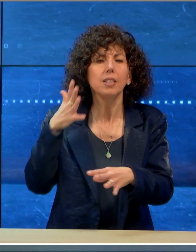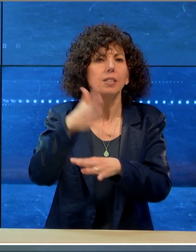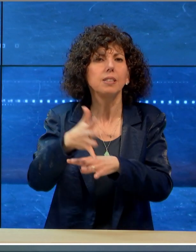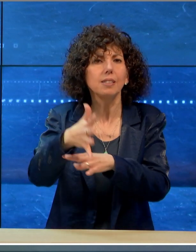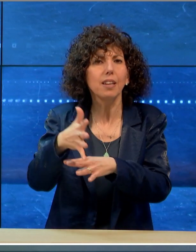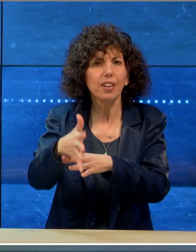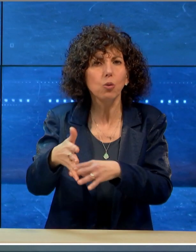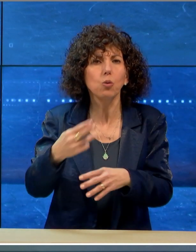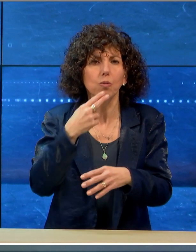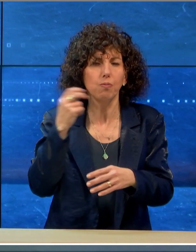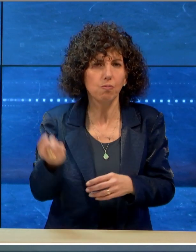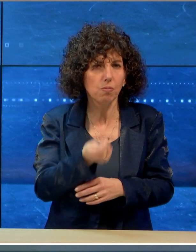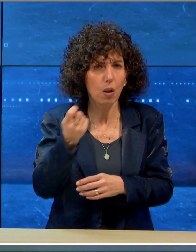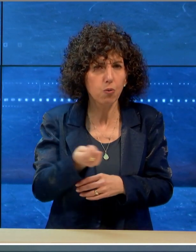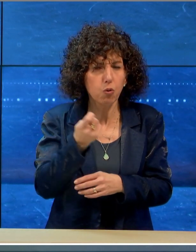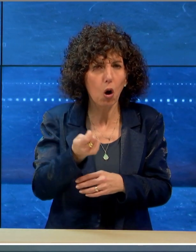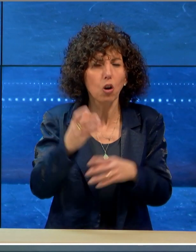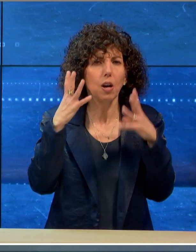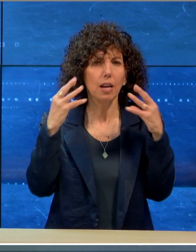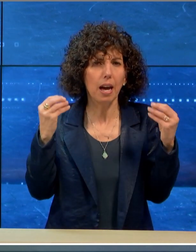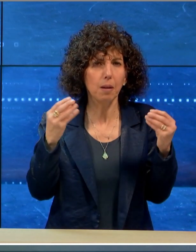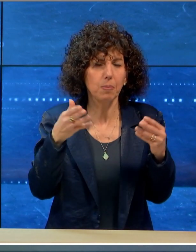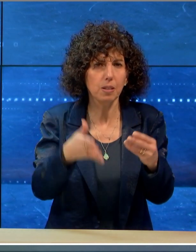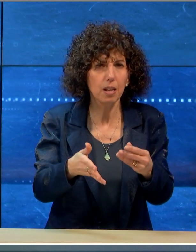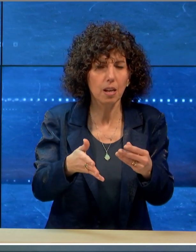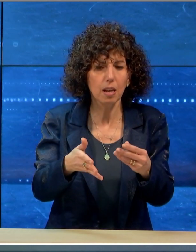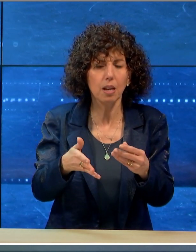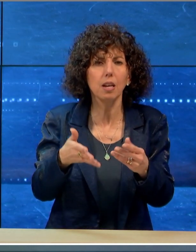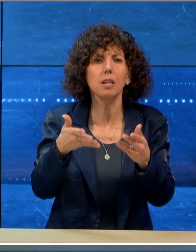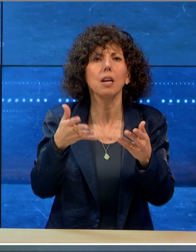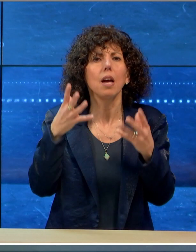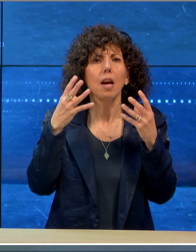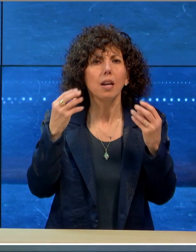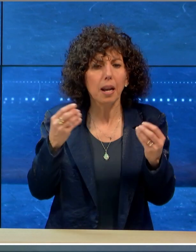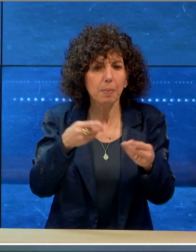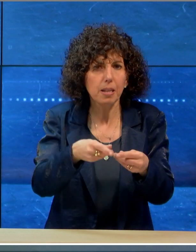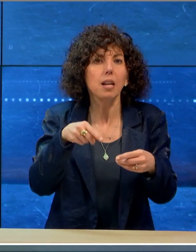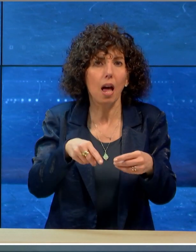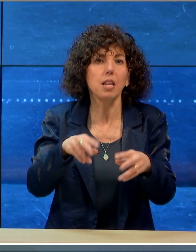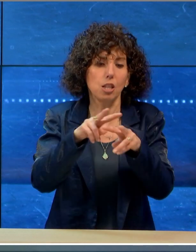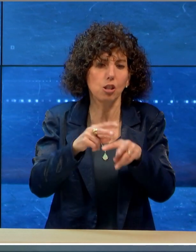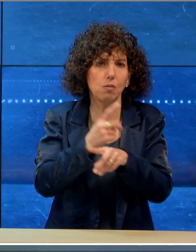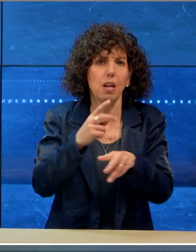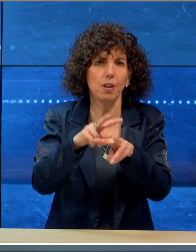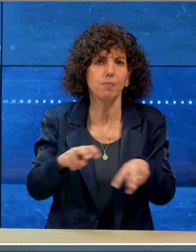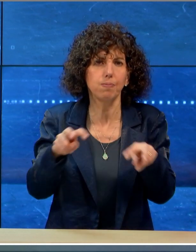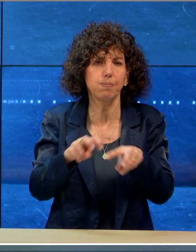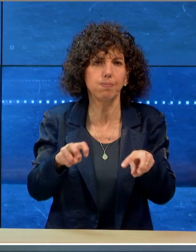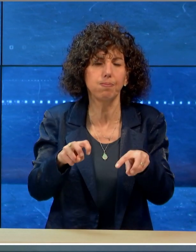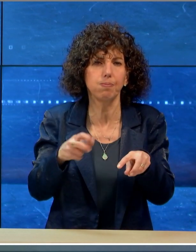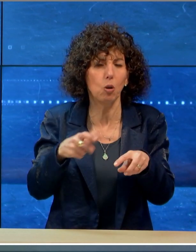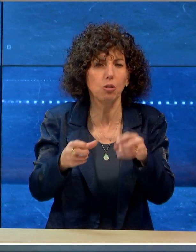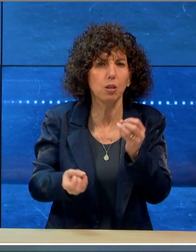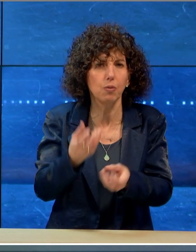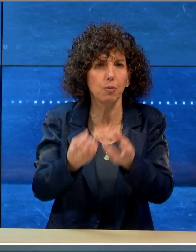intervenuti i vigili del fuoco e i binieri a cui sono affidate le indagini